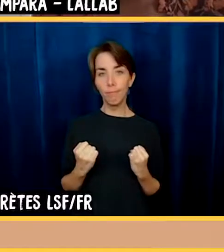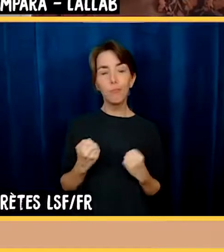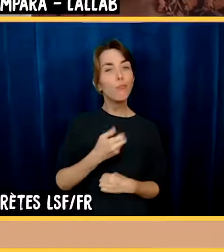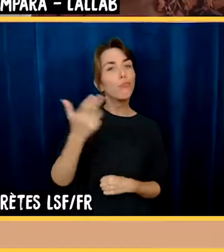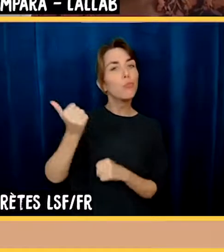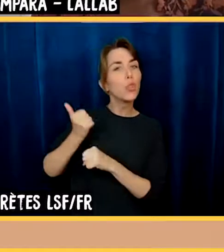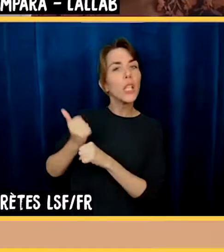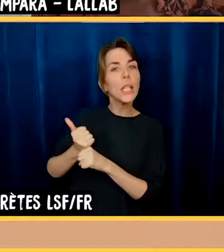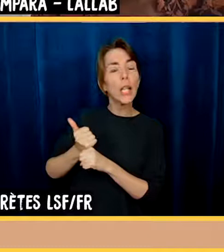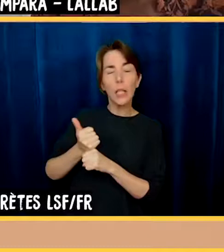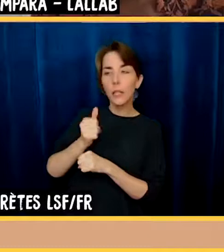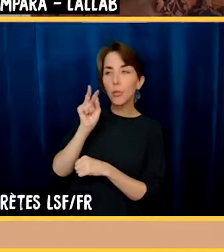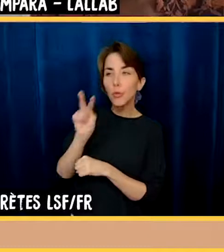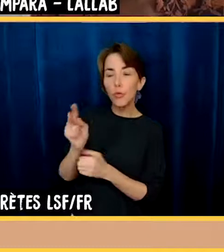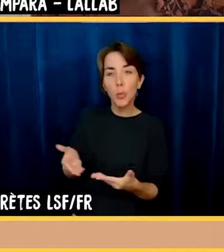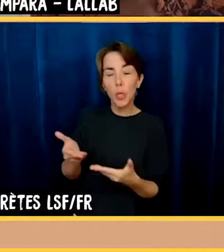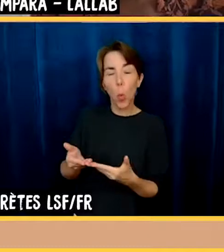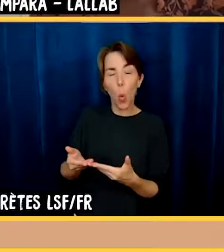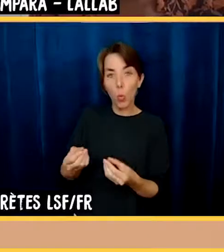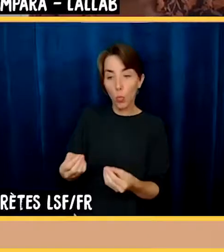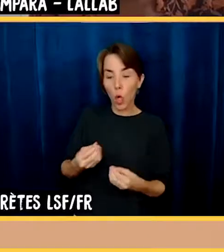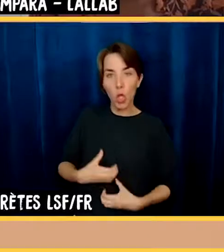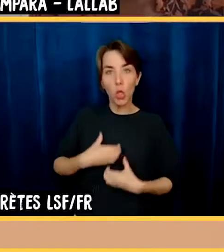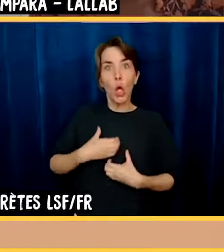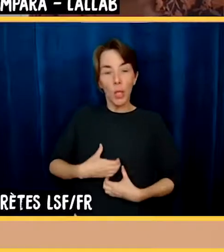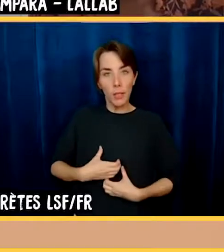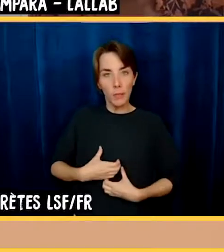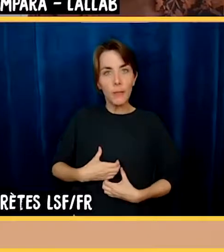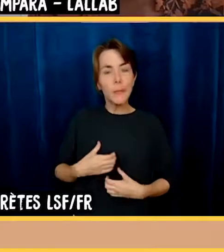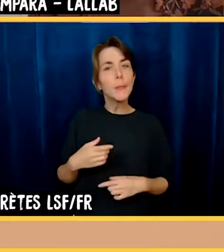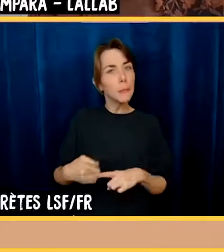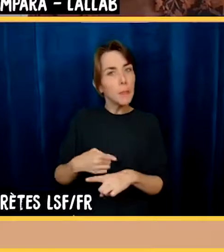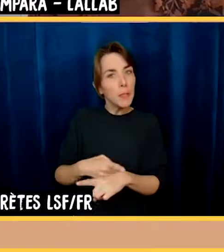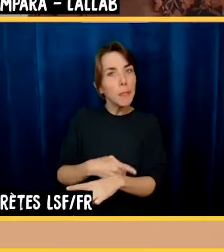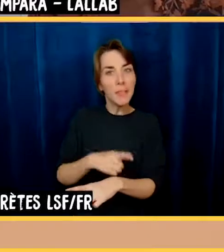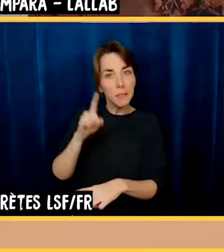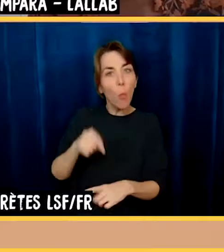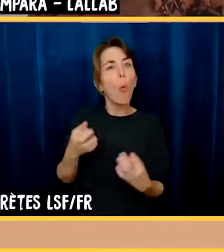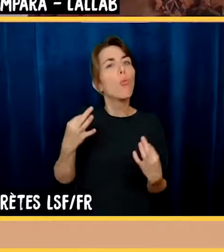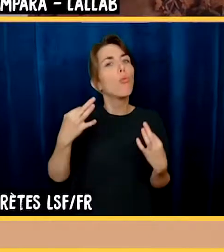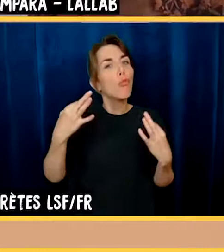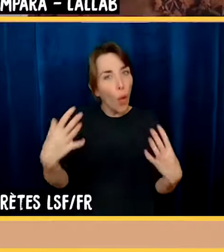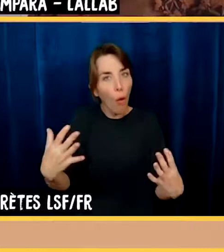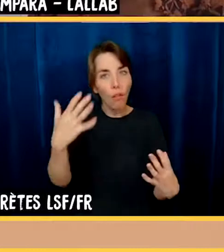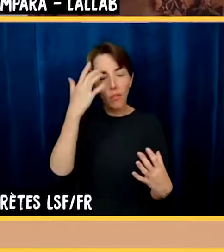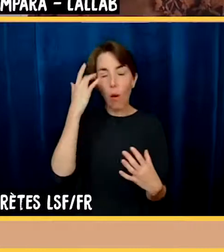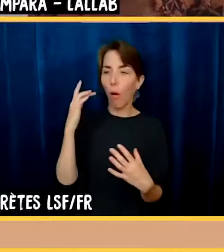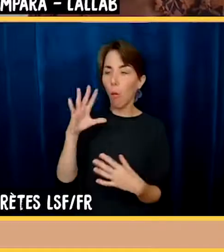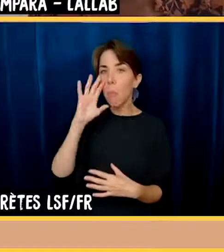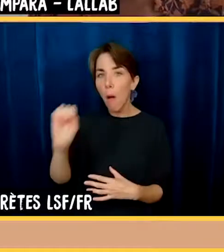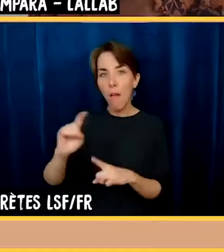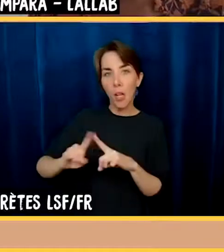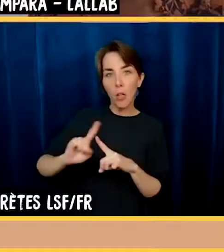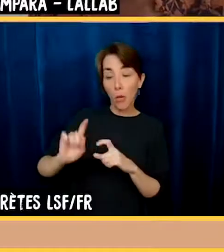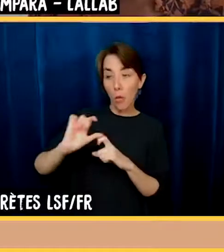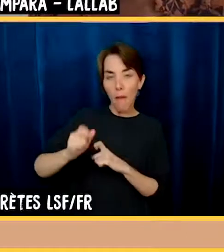années, ça m'avait choqué à l'époque, quand je l'ai vu. Pour dire que parfois on a besoin de cheminer un petit peu avant de comprendre certaines choses qu'on entend. J'avais